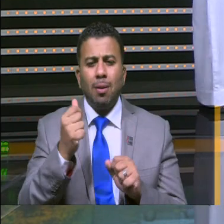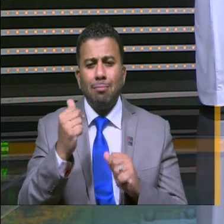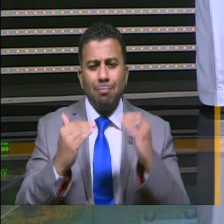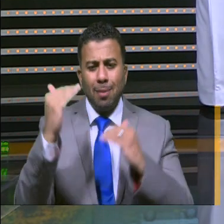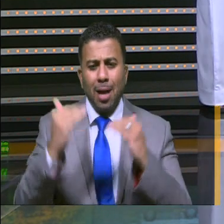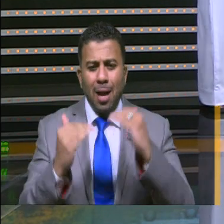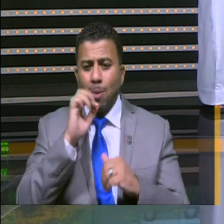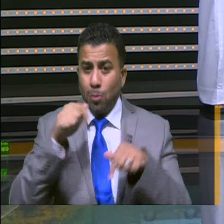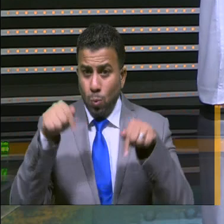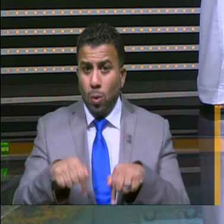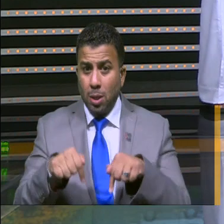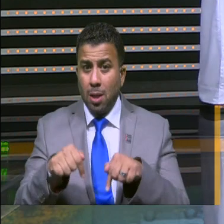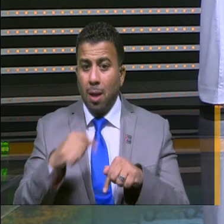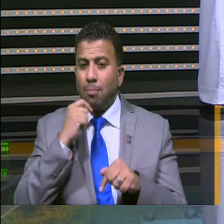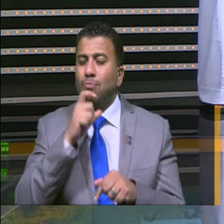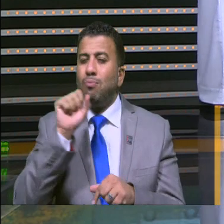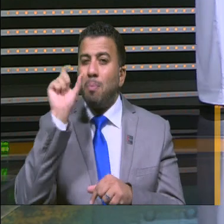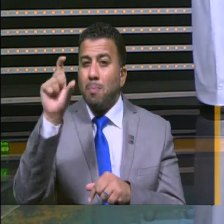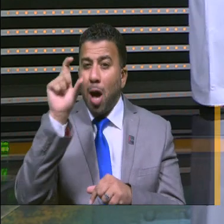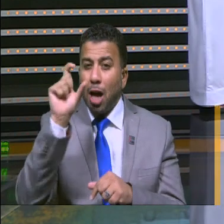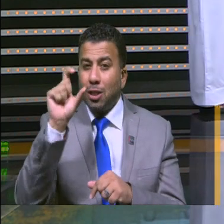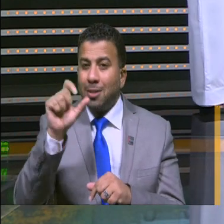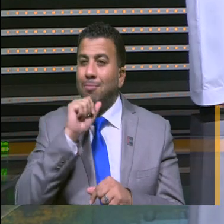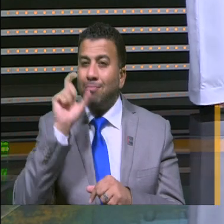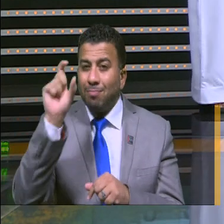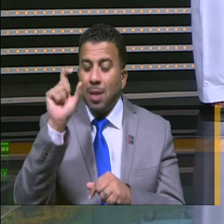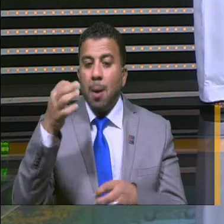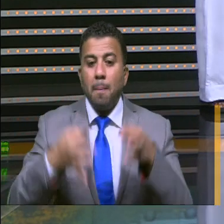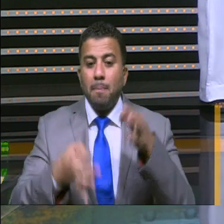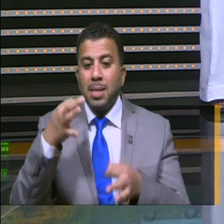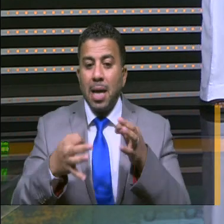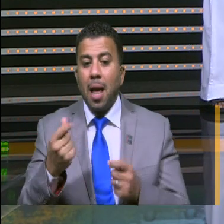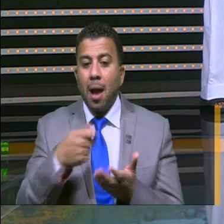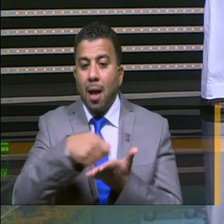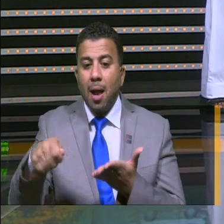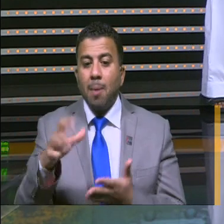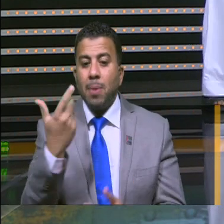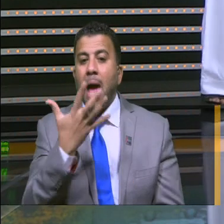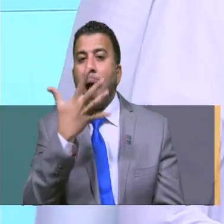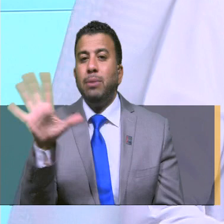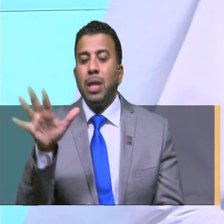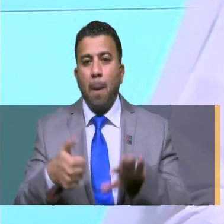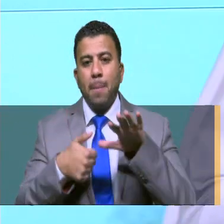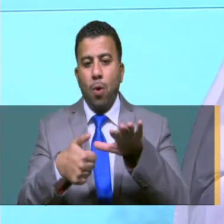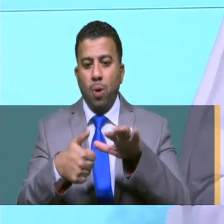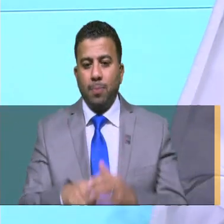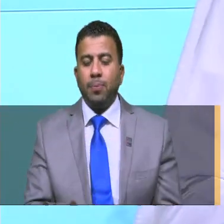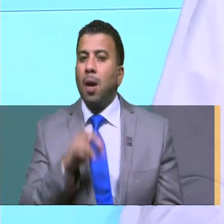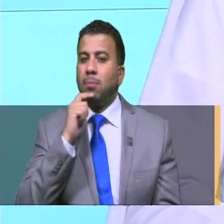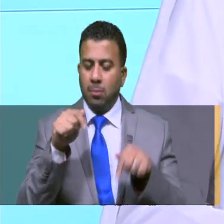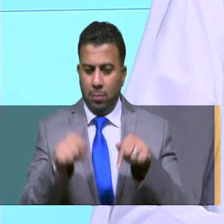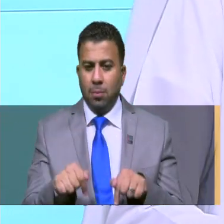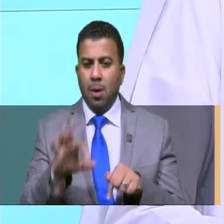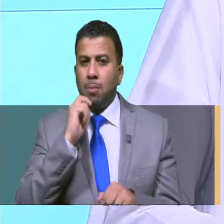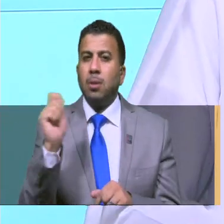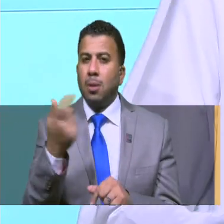بين الموظف الحالي والمتقاعد من قبل حكومة الشارقة بميزانية قدرها 50 مليون درهم. وهنا